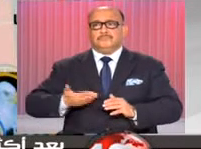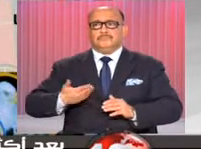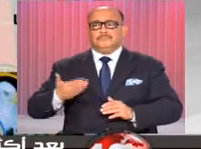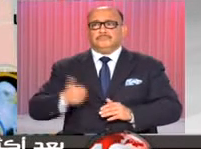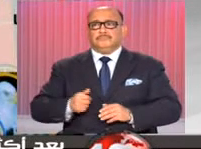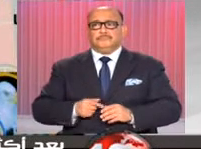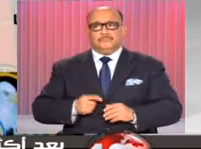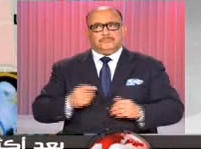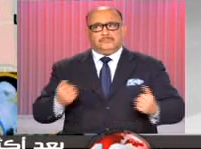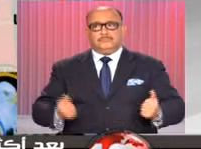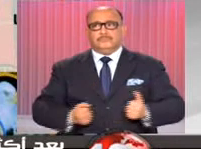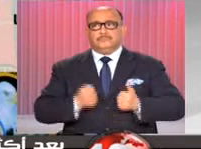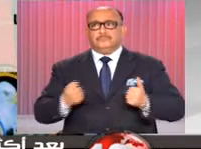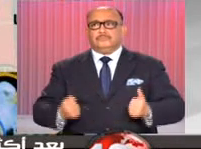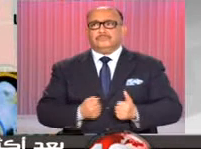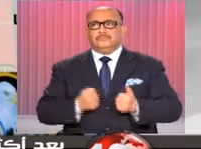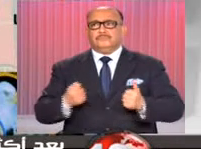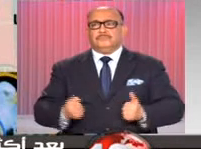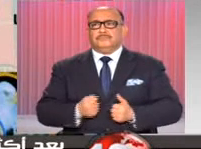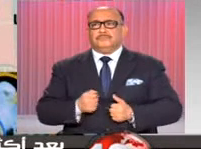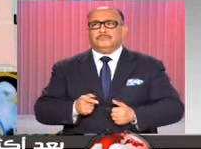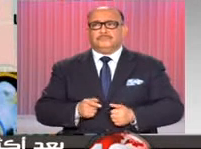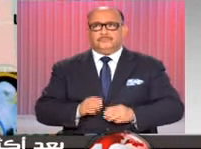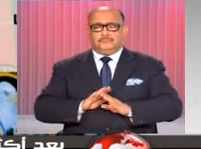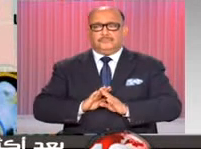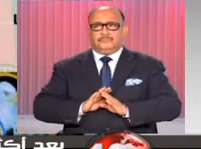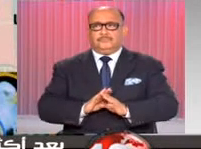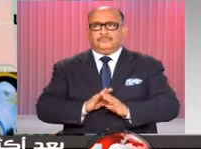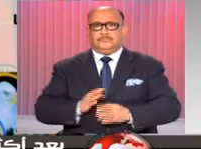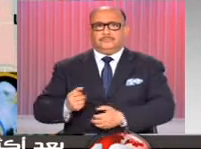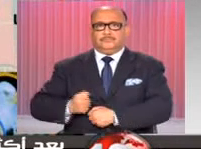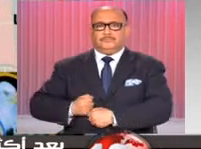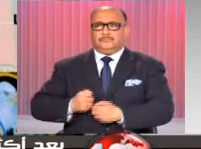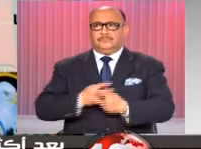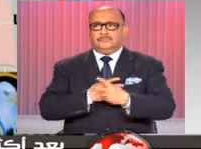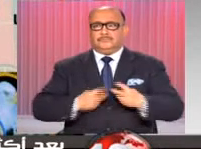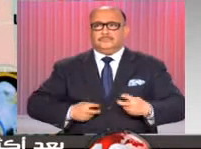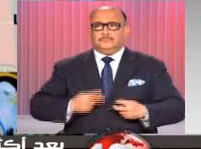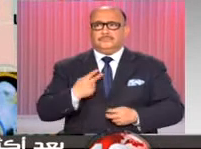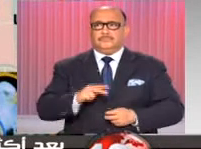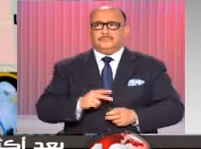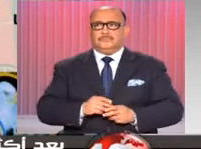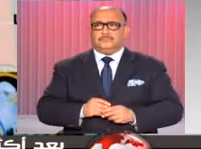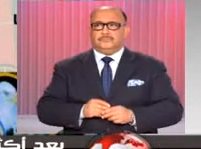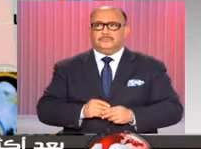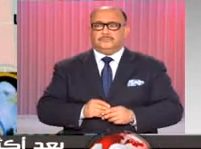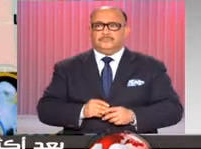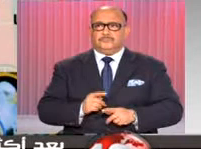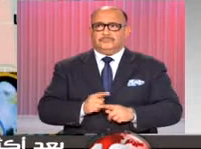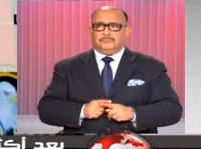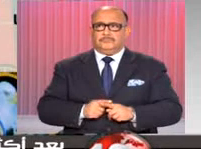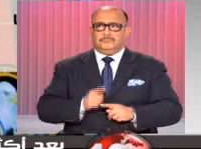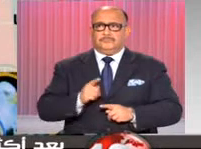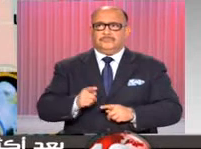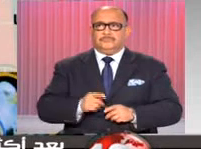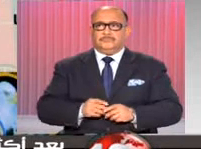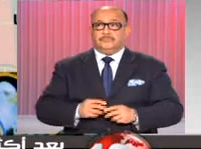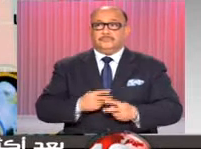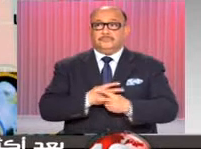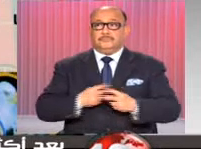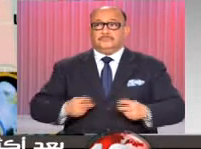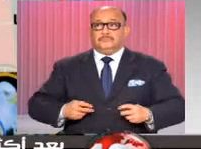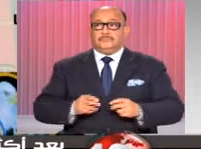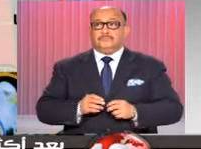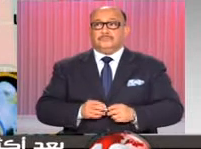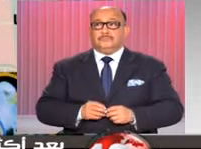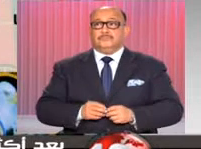محللين، فقد أسفر عن مقتل أكثر من 3400 جندي من قوات التحالف في أفغانستان بينهم